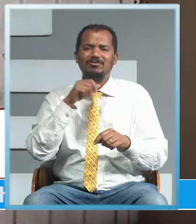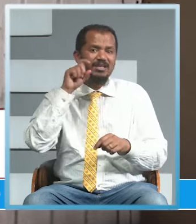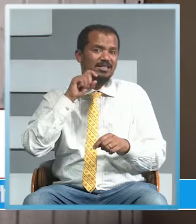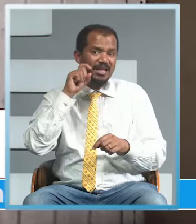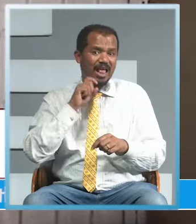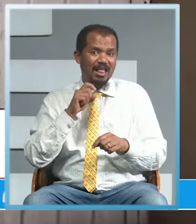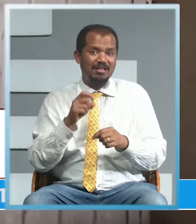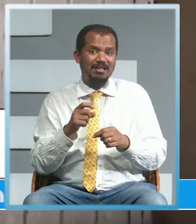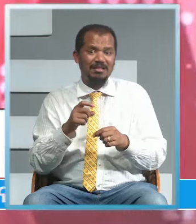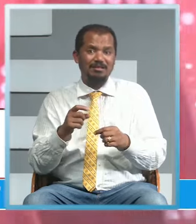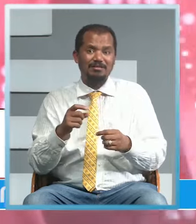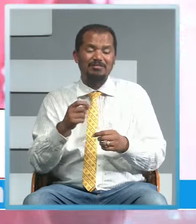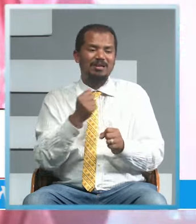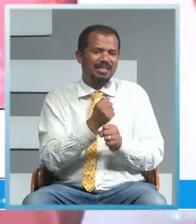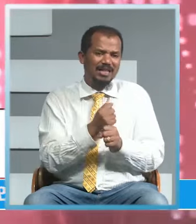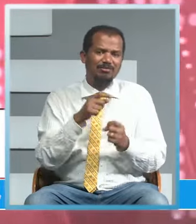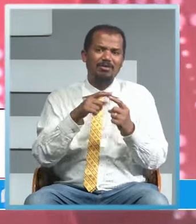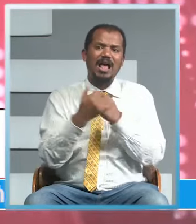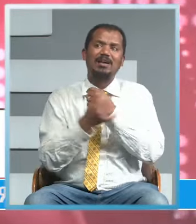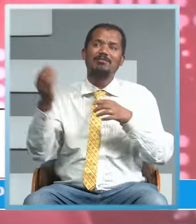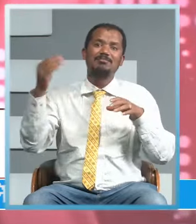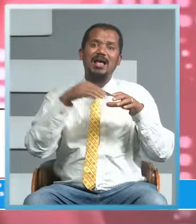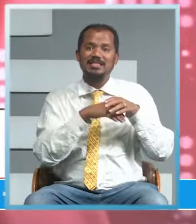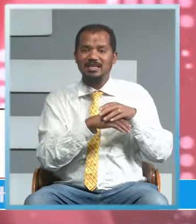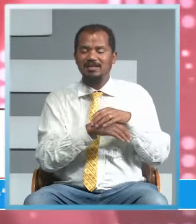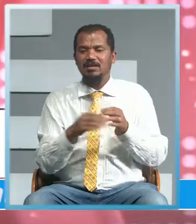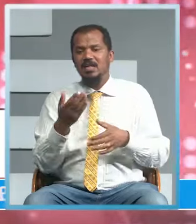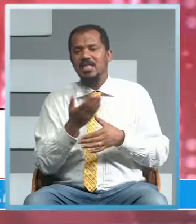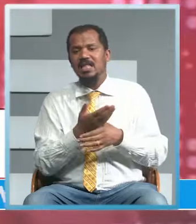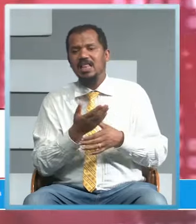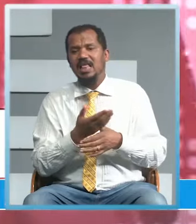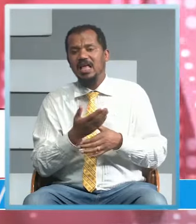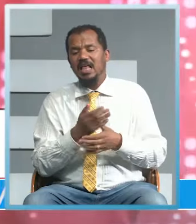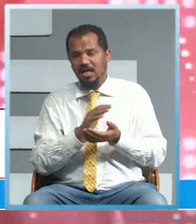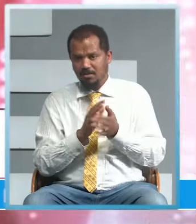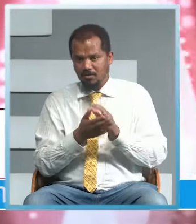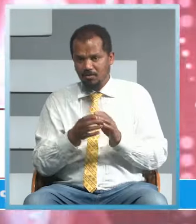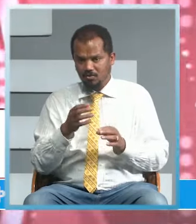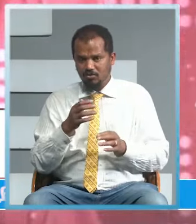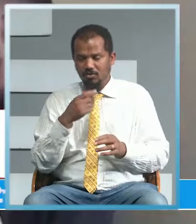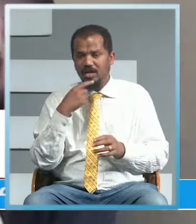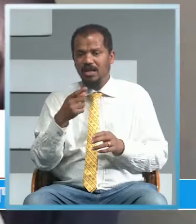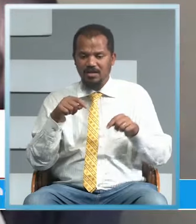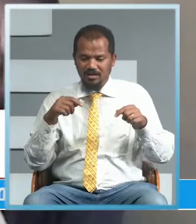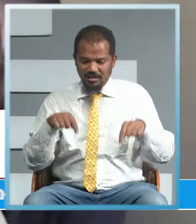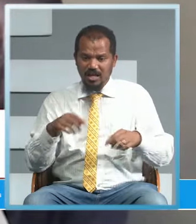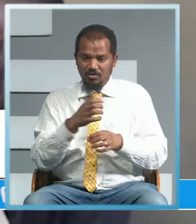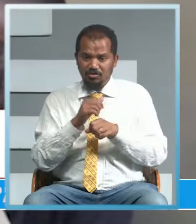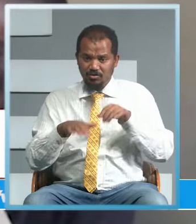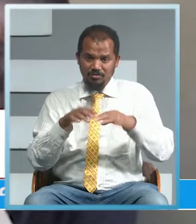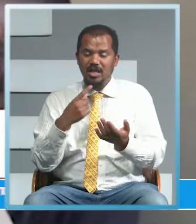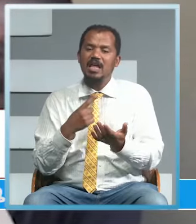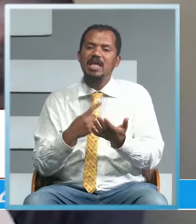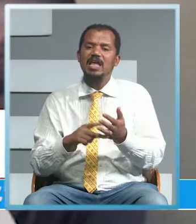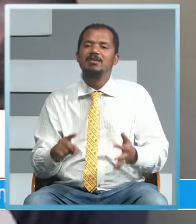የማይችሉ የፕላስቲክ ምርቶችን ማምረትም ሆነ ወደ ሀገር ውስጥ ማስገባት የተከለከለ መሆኑን ይደነግጋል። ዛሬ